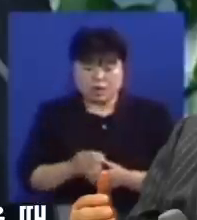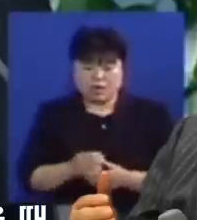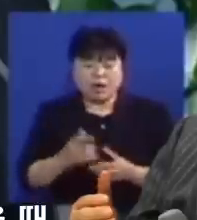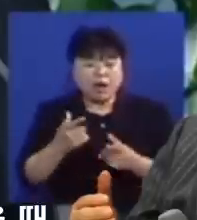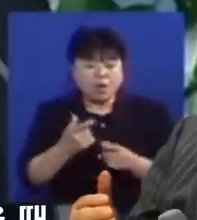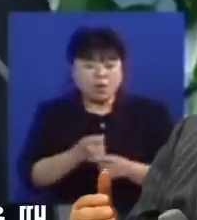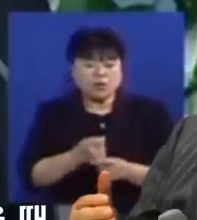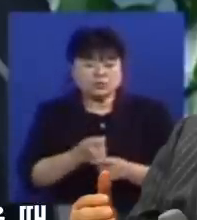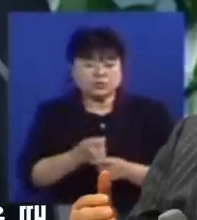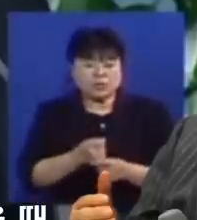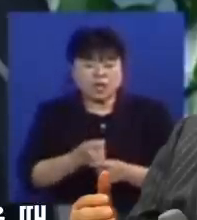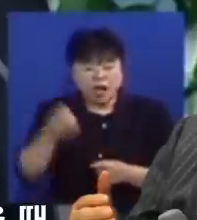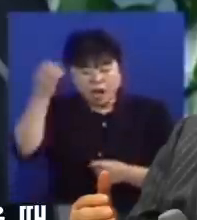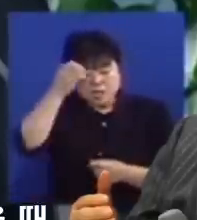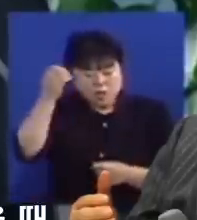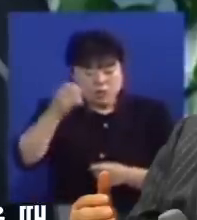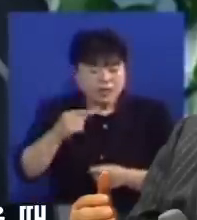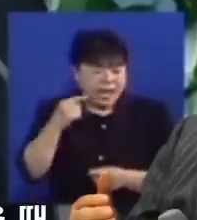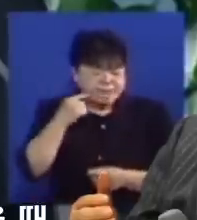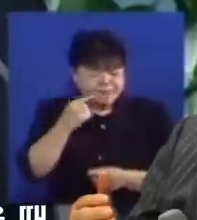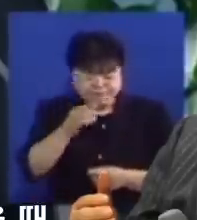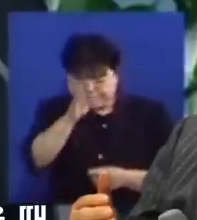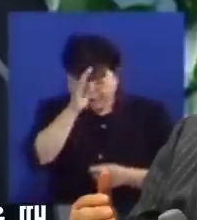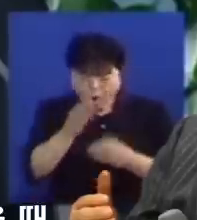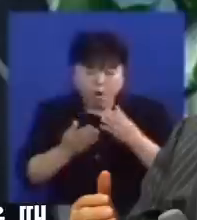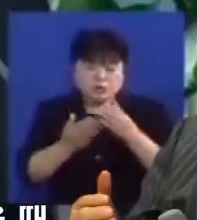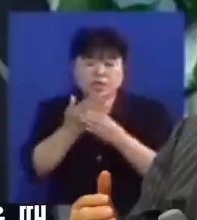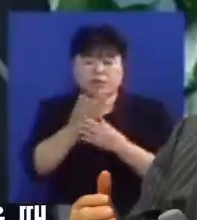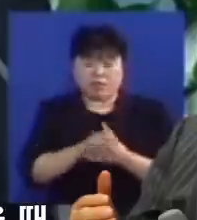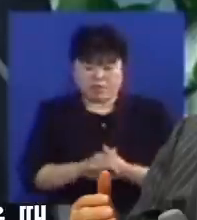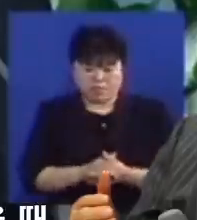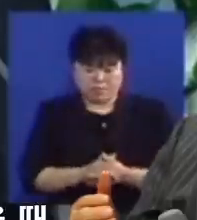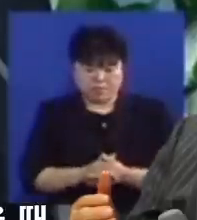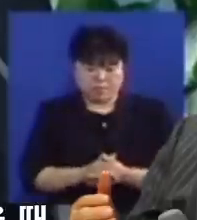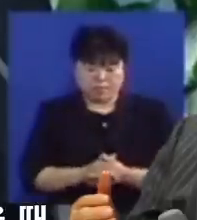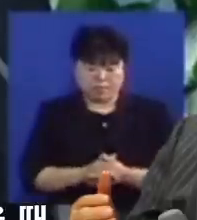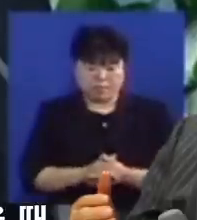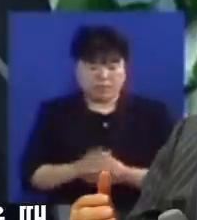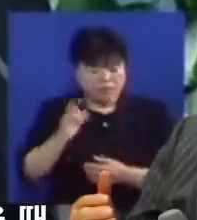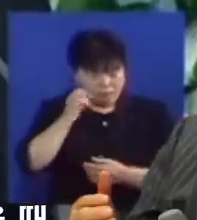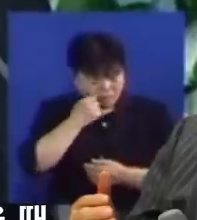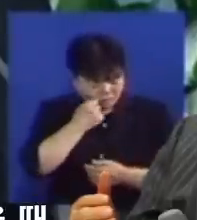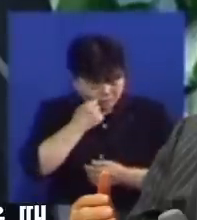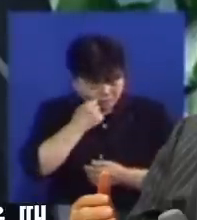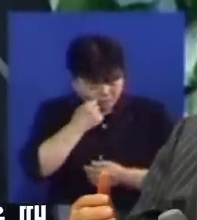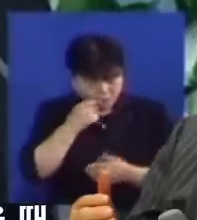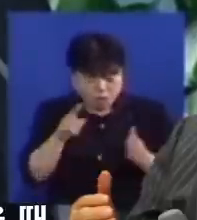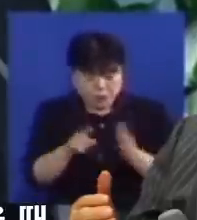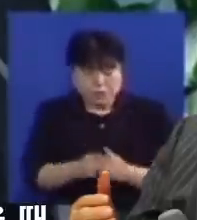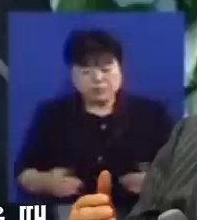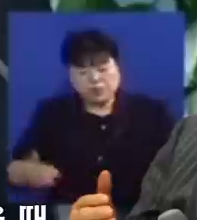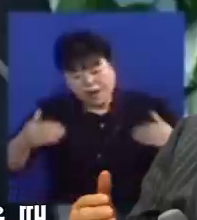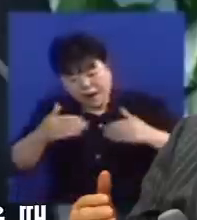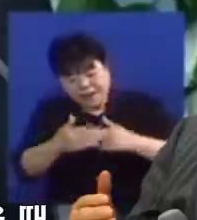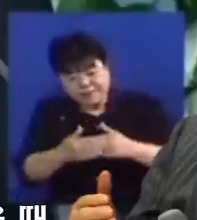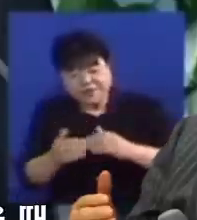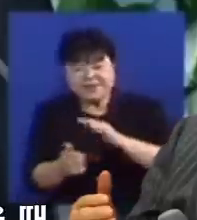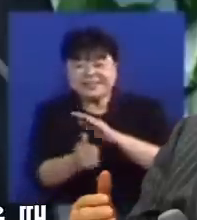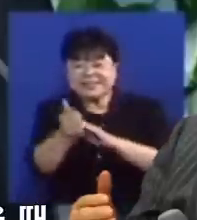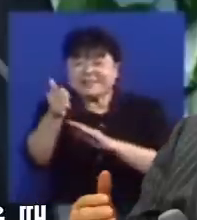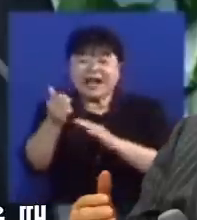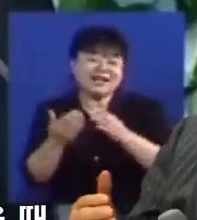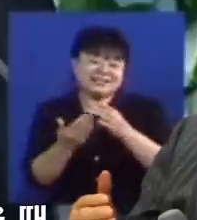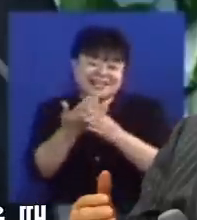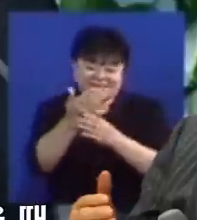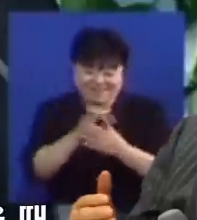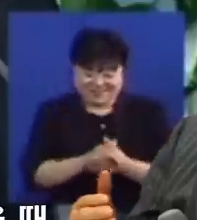영혼의 암입니다. 내가 암이 걸리게 돼요, 영혼에. 역경을 믿음으로 끌어안으면 희망이 생기는